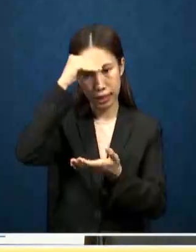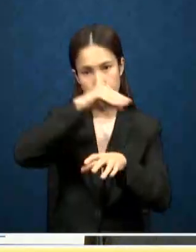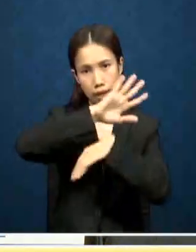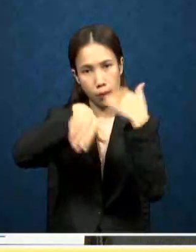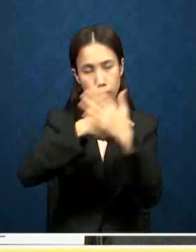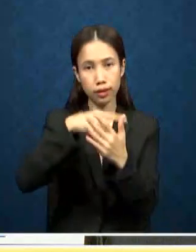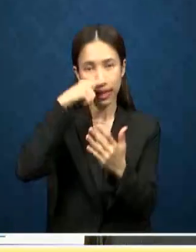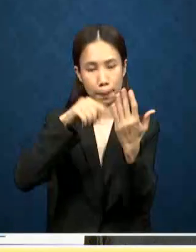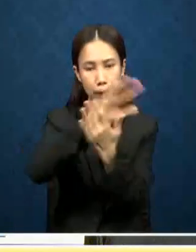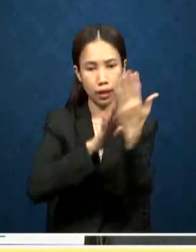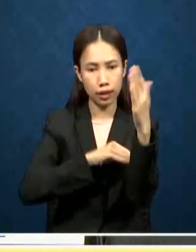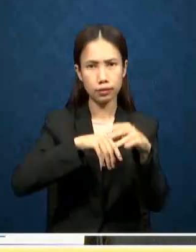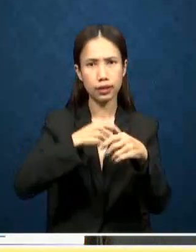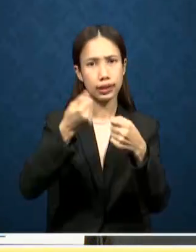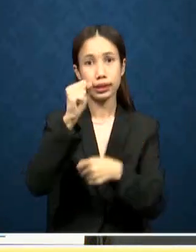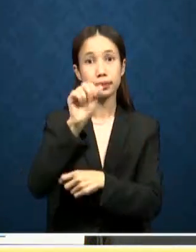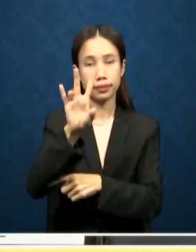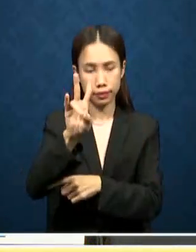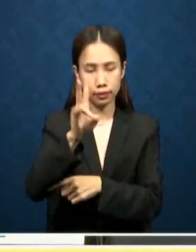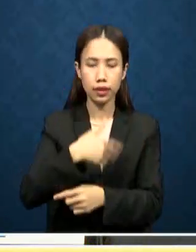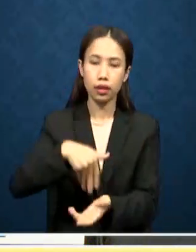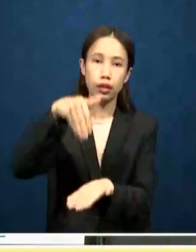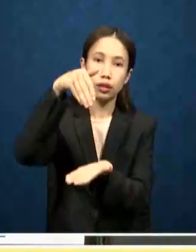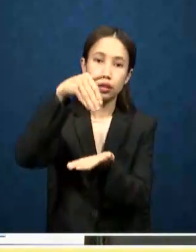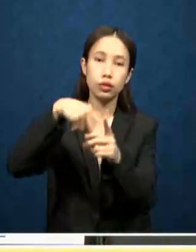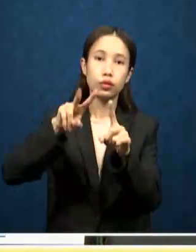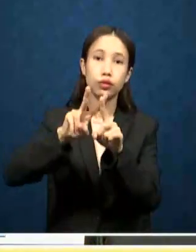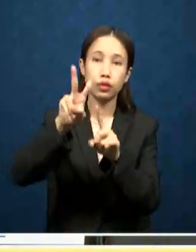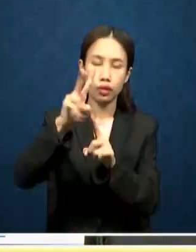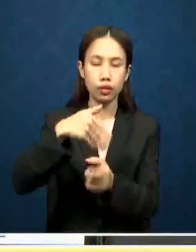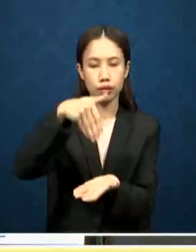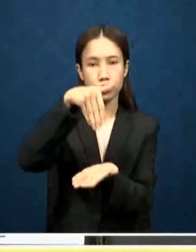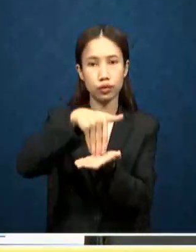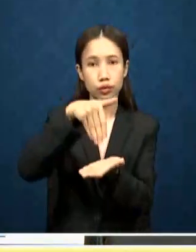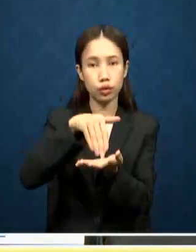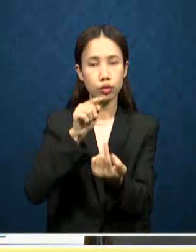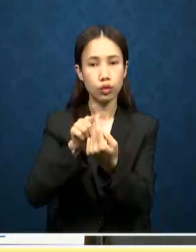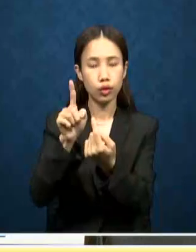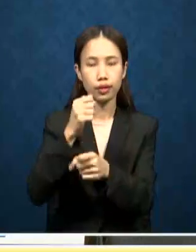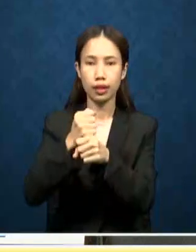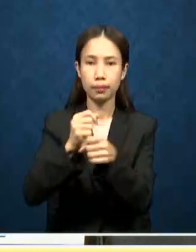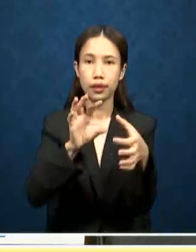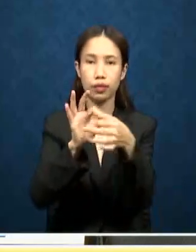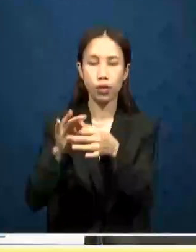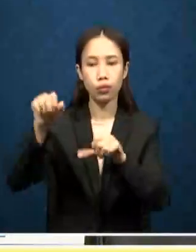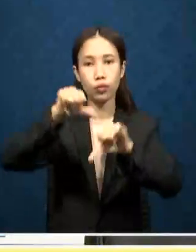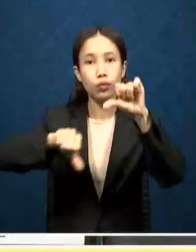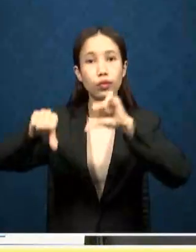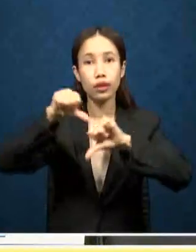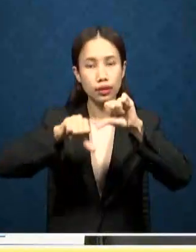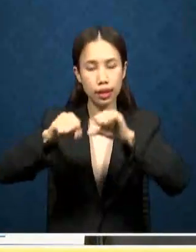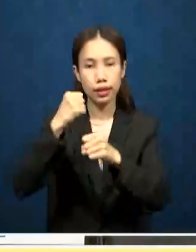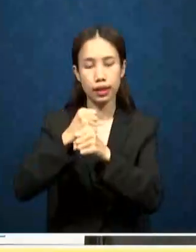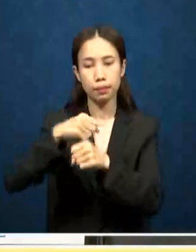ประเทศ 2ศูนย์หรือชื่ออย่างอื่นที่มีบทบาทเฉพาะด้านวิทยาศาสตร์ที่มีสถานภาพเป็นสถาน